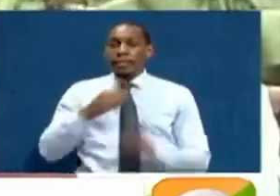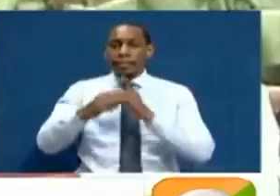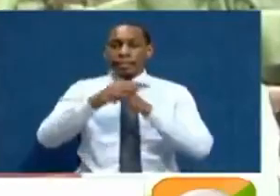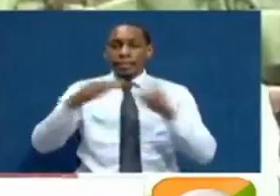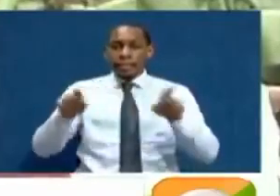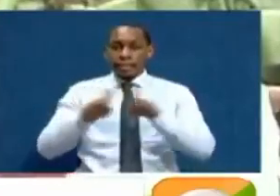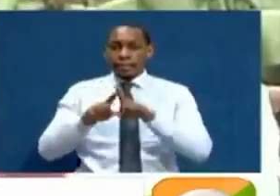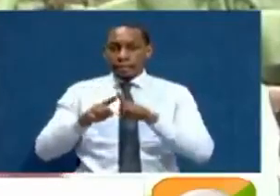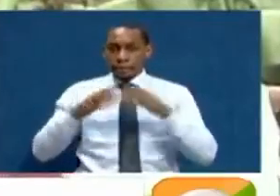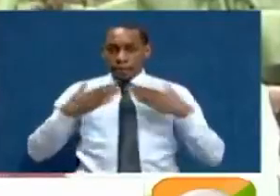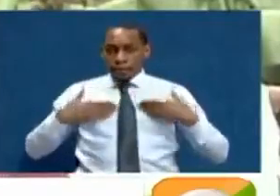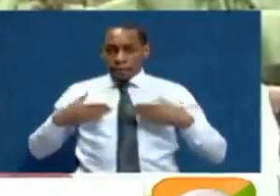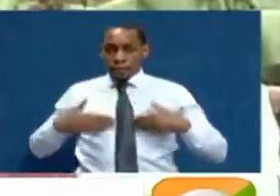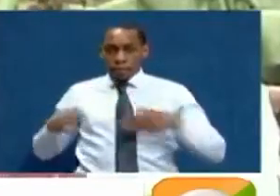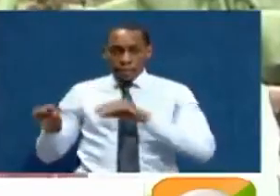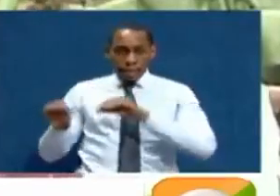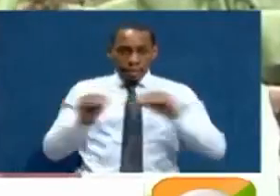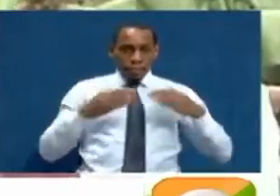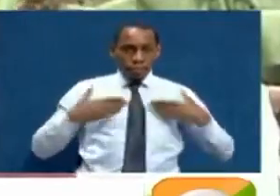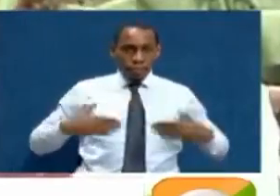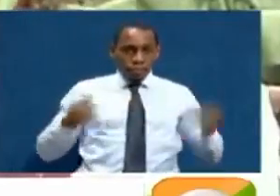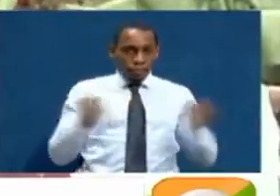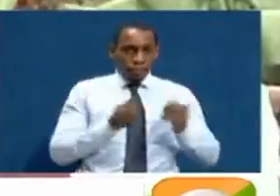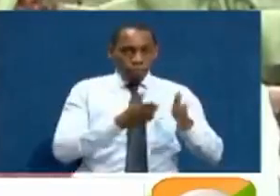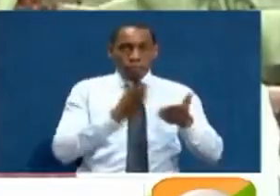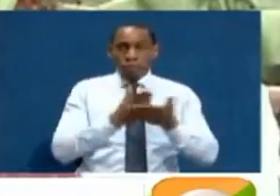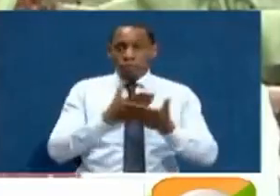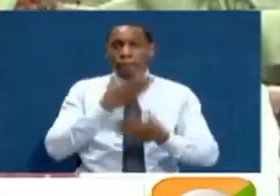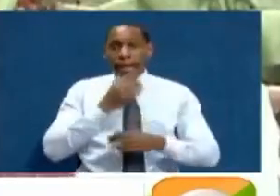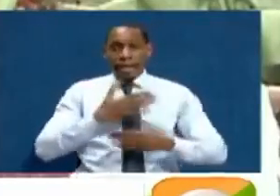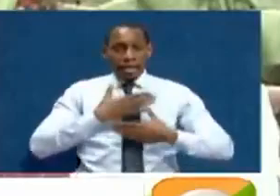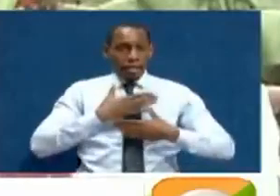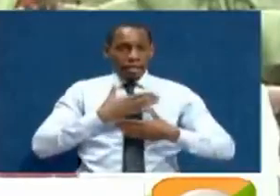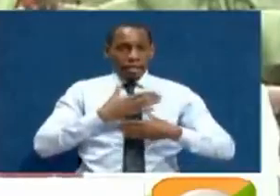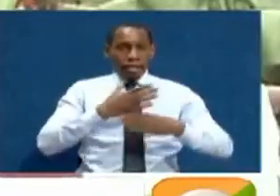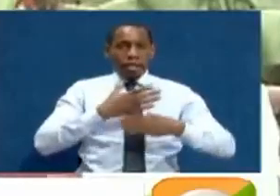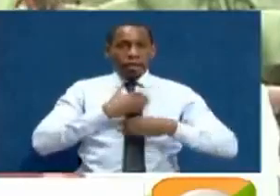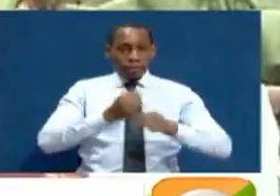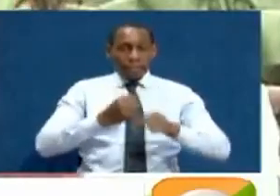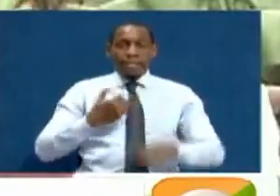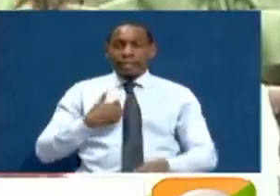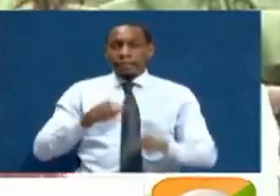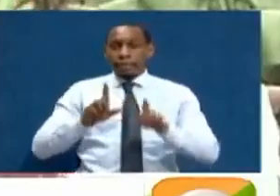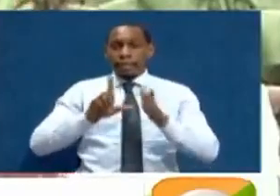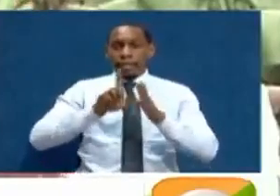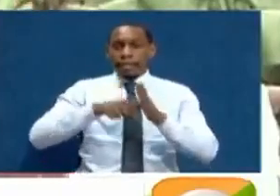akamchukua moja alimwenyewe. Sio alikuwa na confidence gani? Baadaye akarudi akachichukua kwa police station.